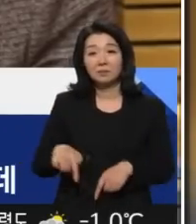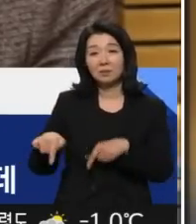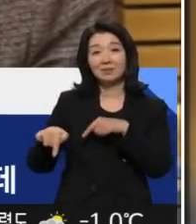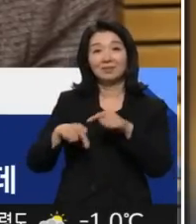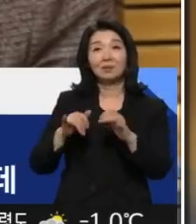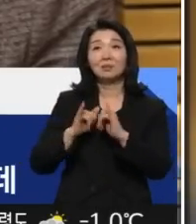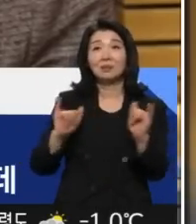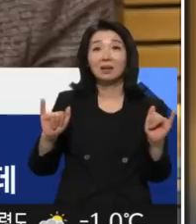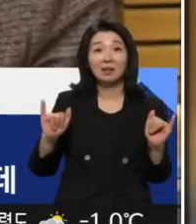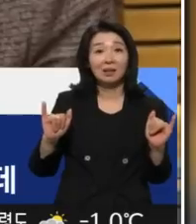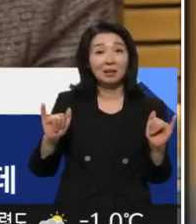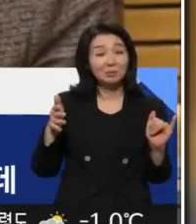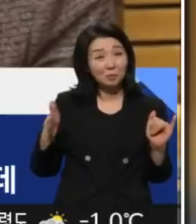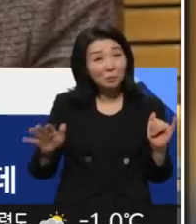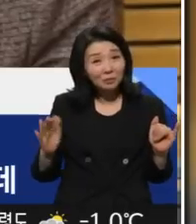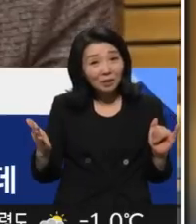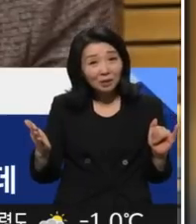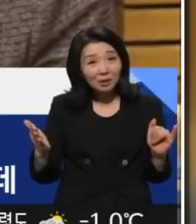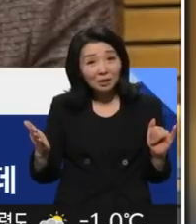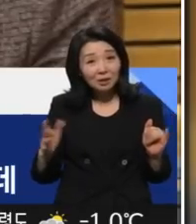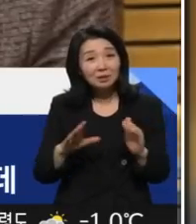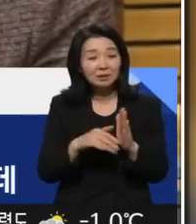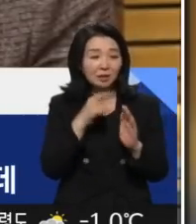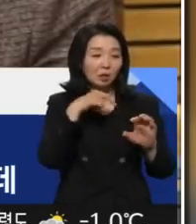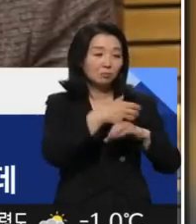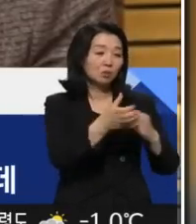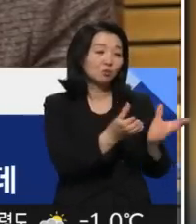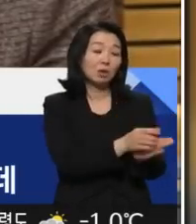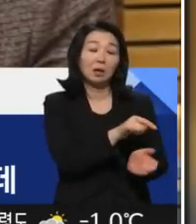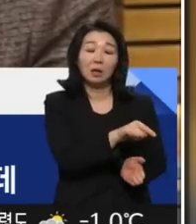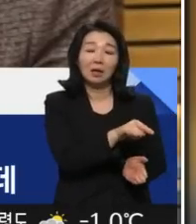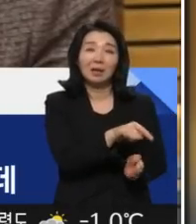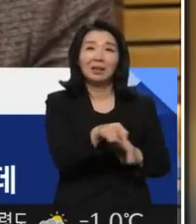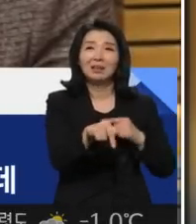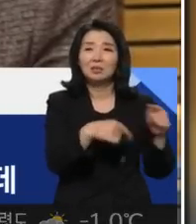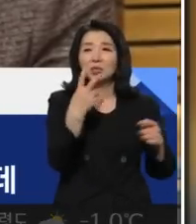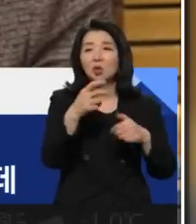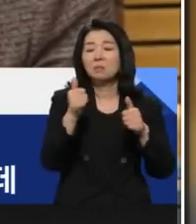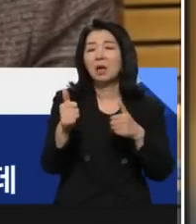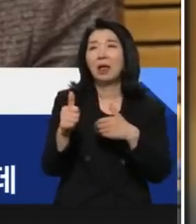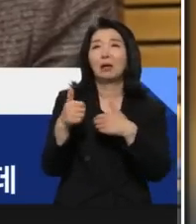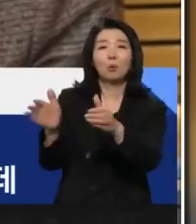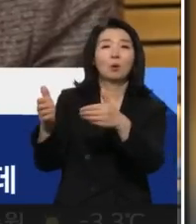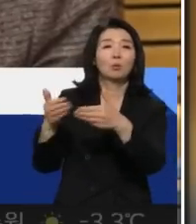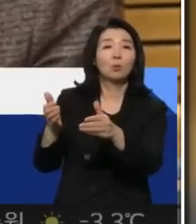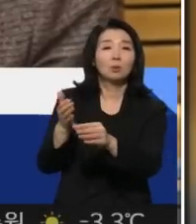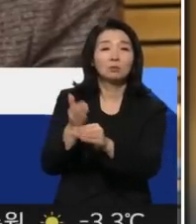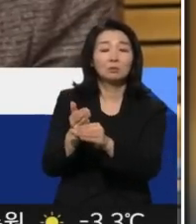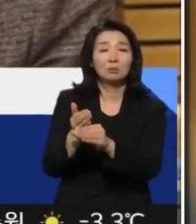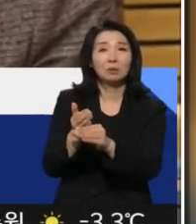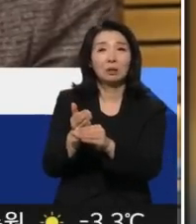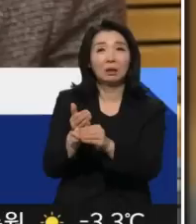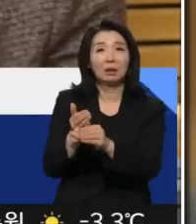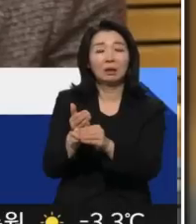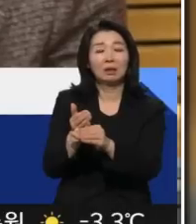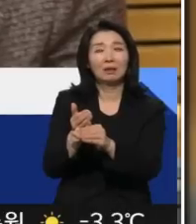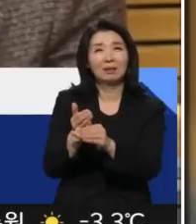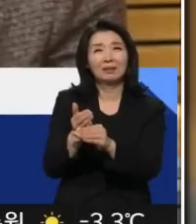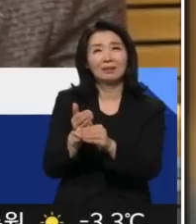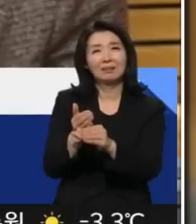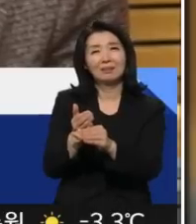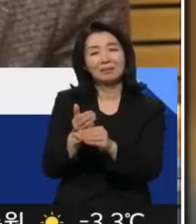정치인이 돼버리면 네. 민주당이 안 그래도 정치 검찰이라고 공격하는데 그걸 정당화시켜 줄 수 있어요.